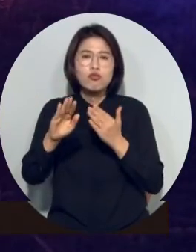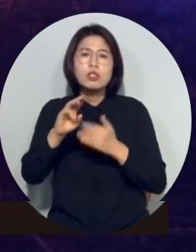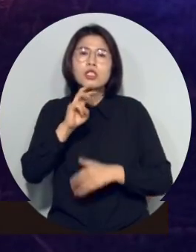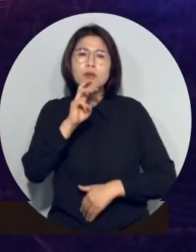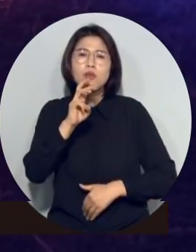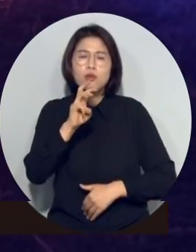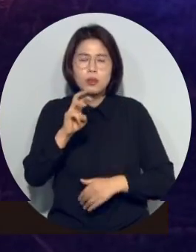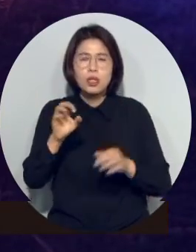분만에 꺼졌습니다